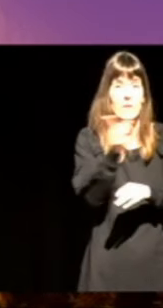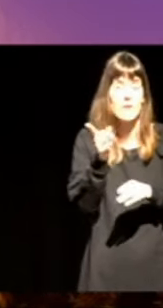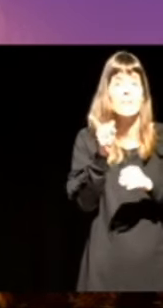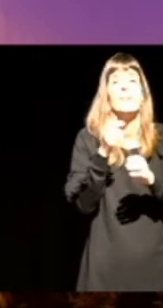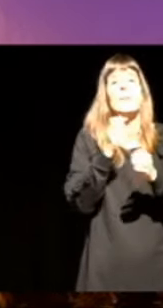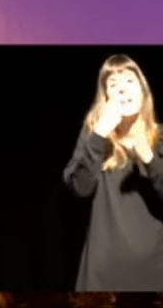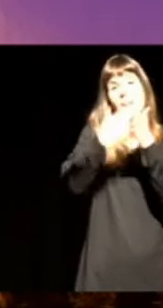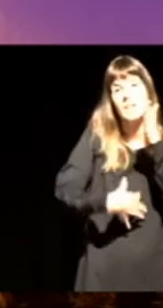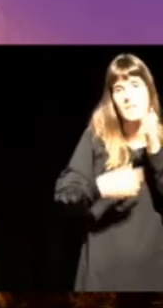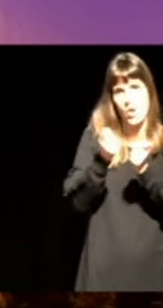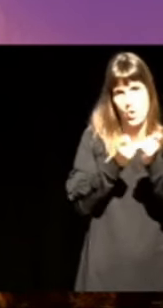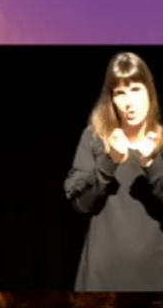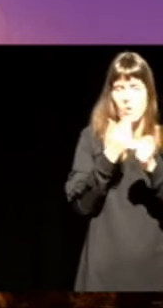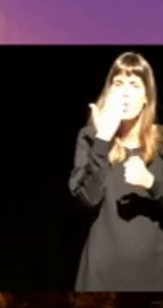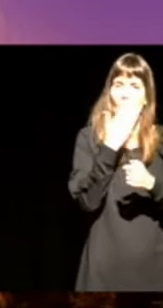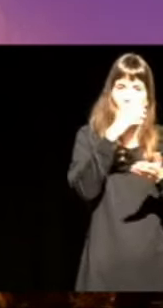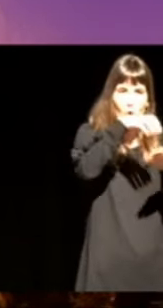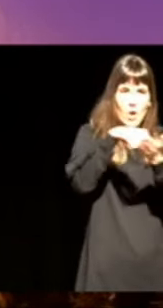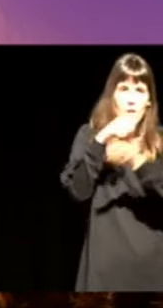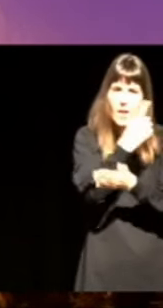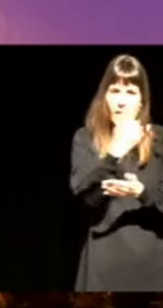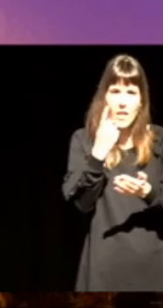bat. Ikastetxe bakoitzak